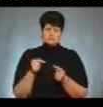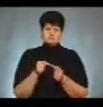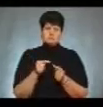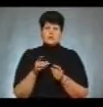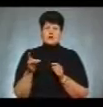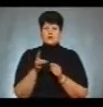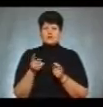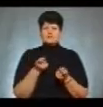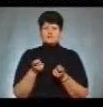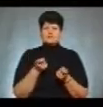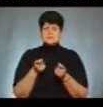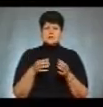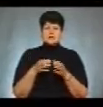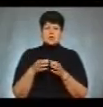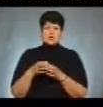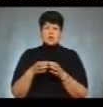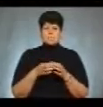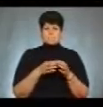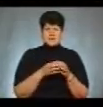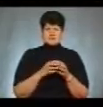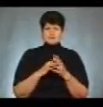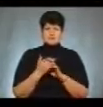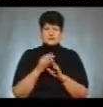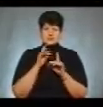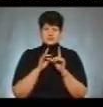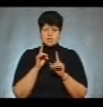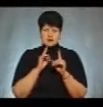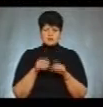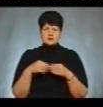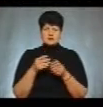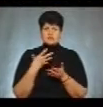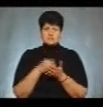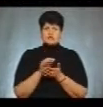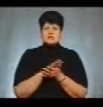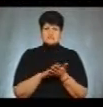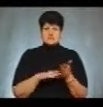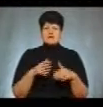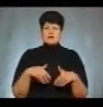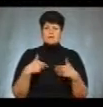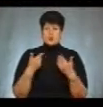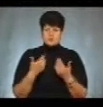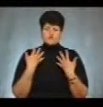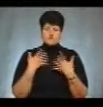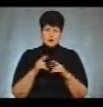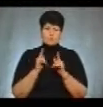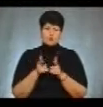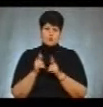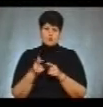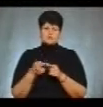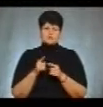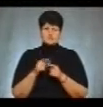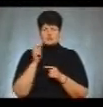районні адміністрації, громади, селищні ради подали свої заявки, пропозиції. Ми вже це погодили